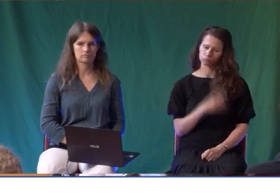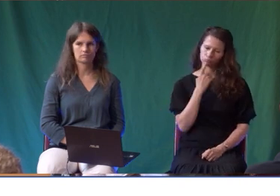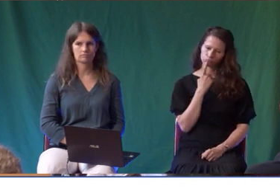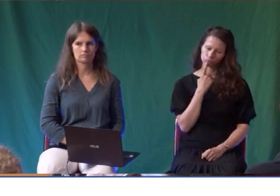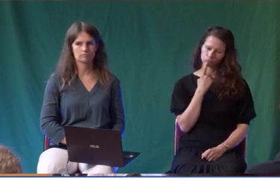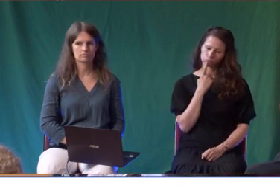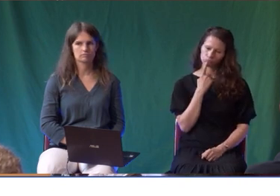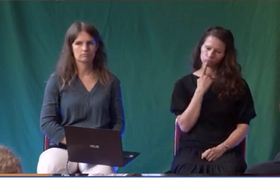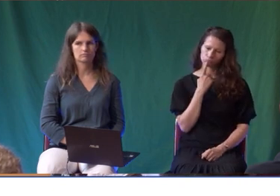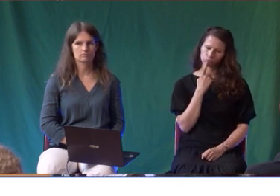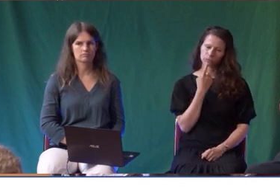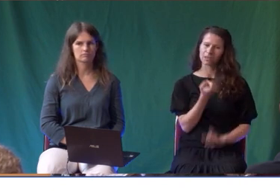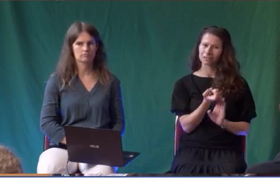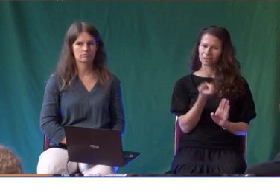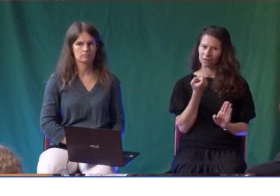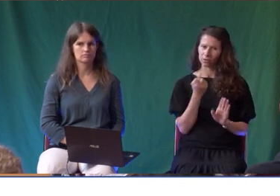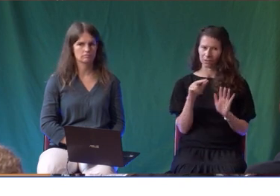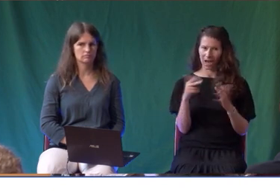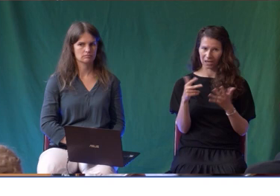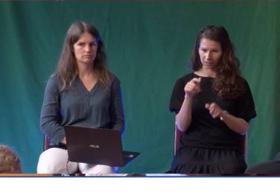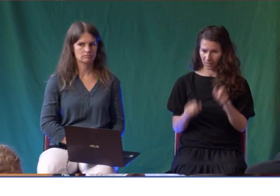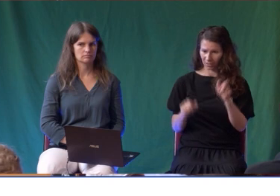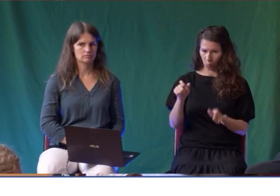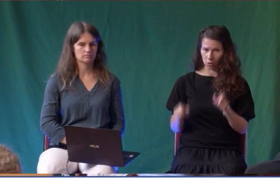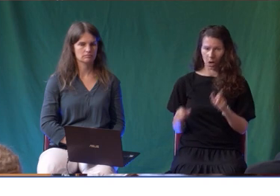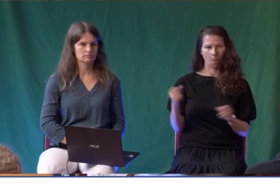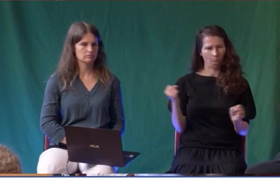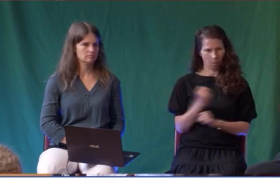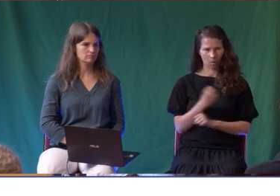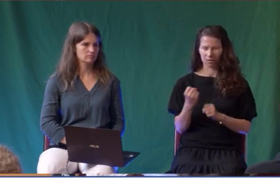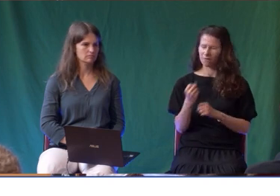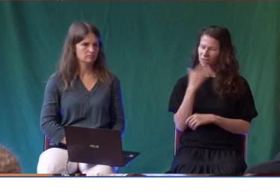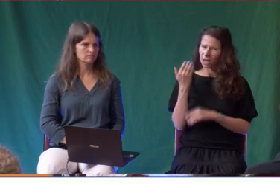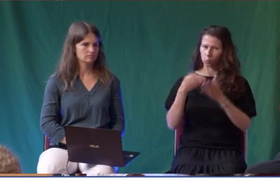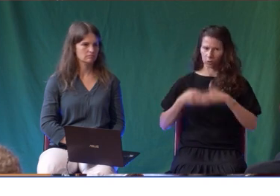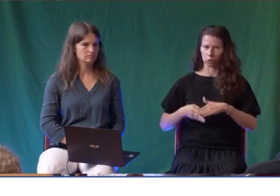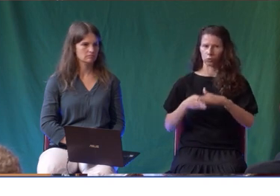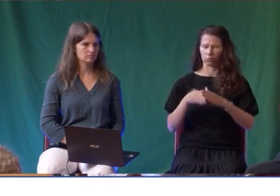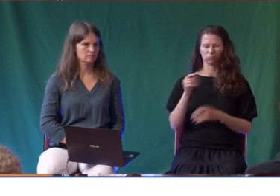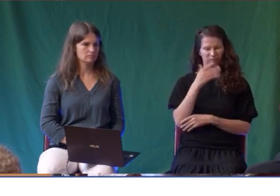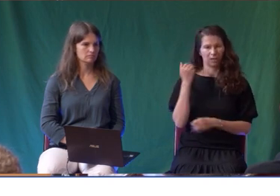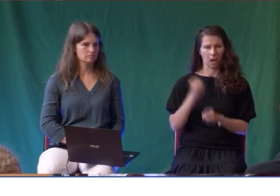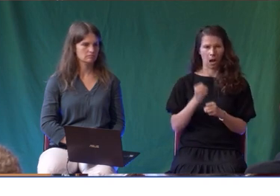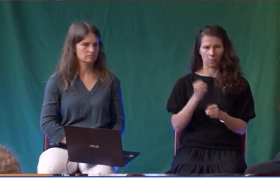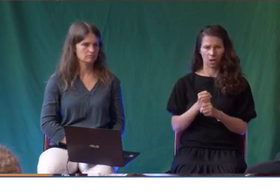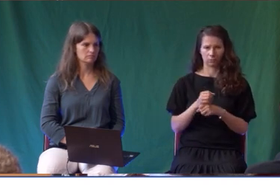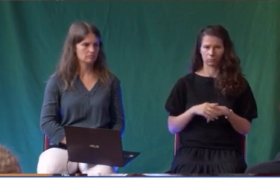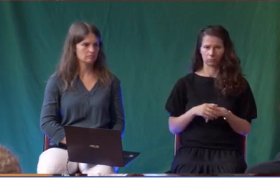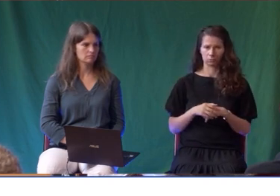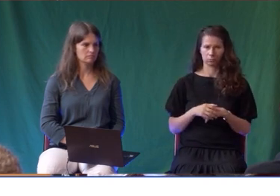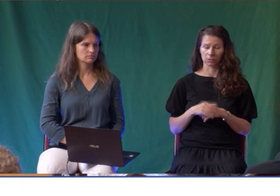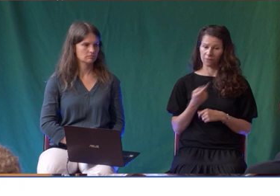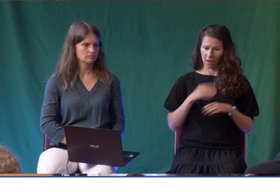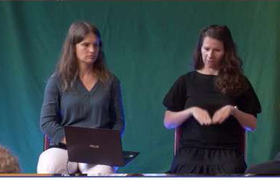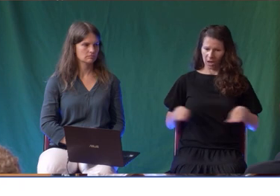acht Personen haben wir sehr stark unterstützt das war viel Arbeit oft haben wir auch noch nach